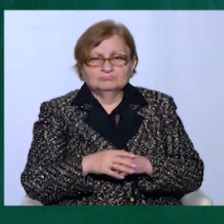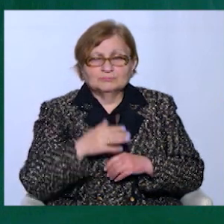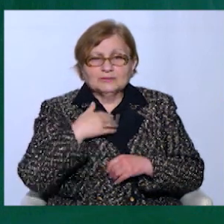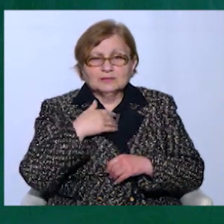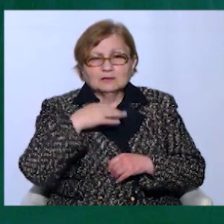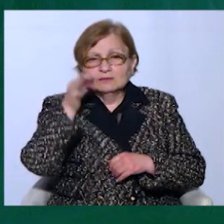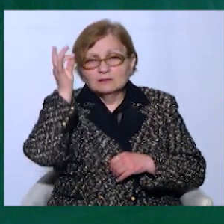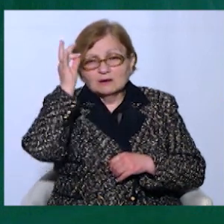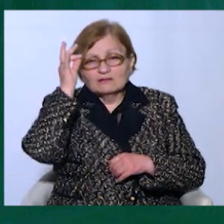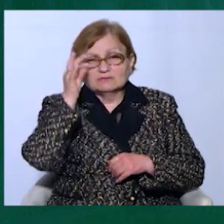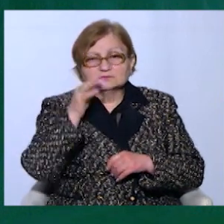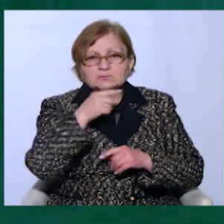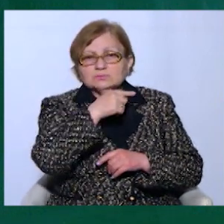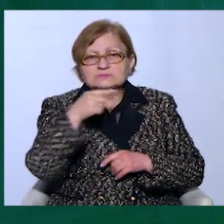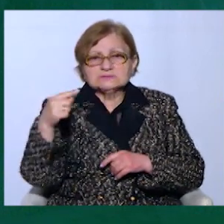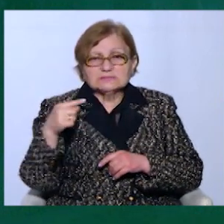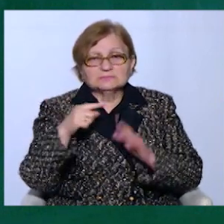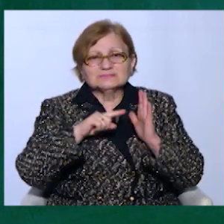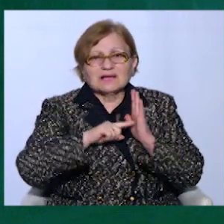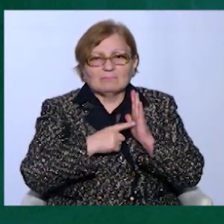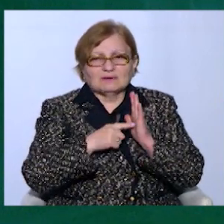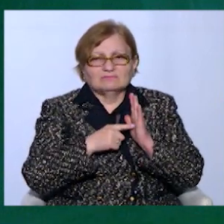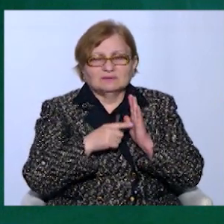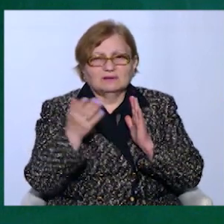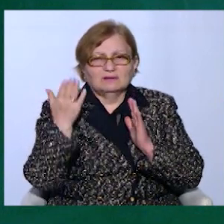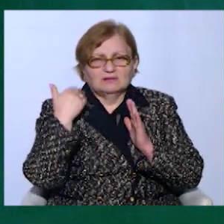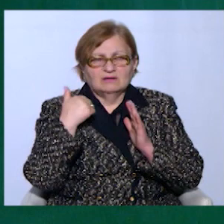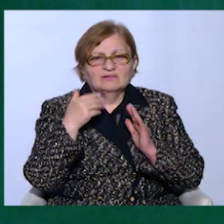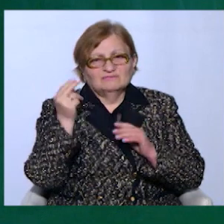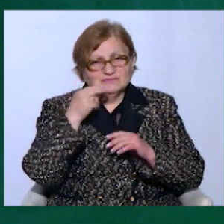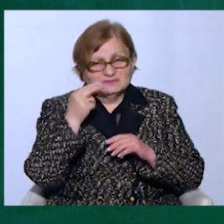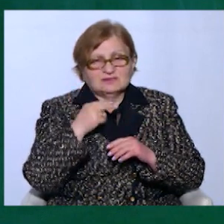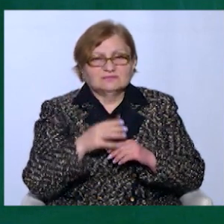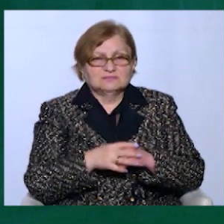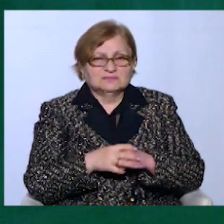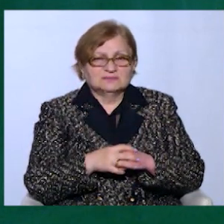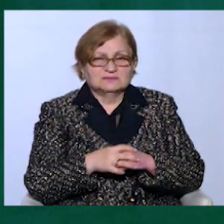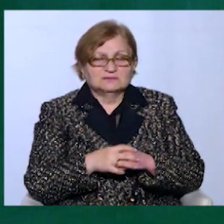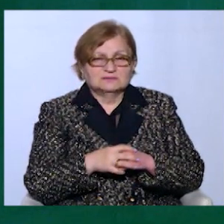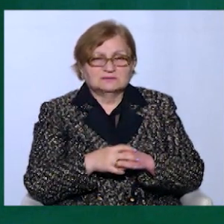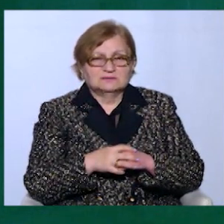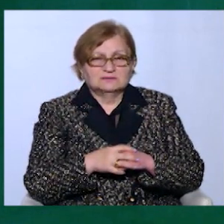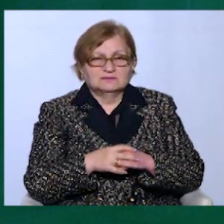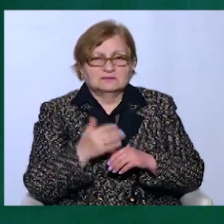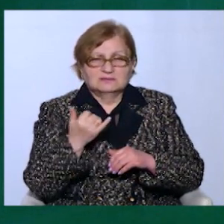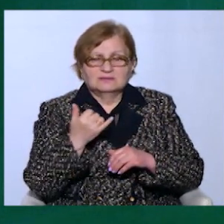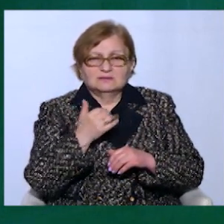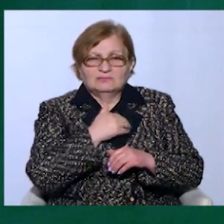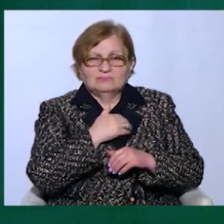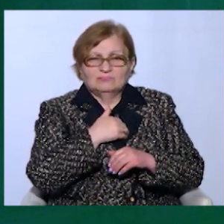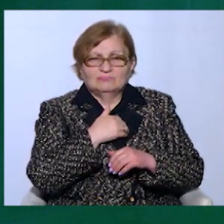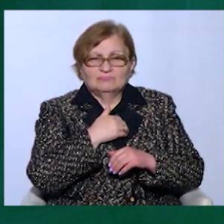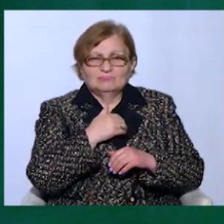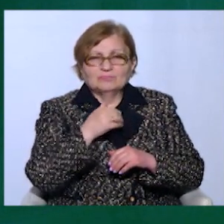ჩვენ წილადების გამრავლება, რომელიც ვისწავლეთ წინა კლასში. ახლა კიდევ ერთხელ და ასევე მინდა შევეხო